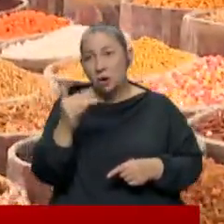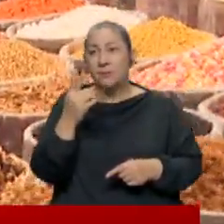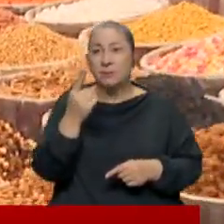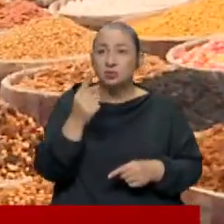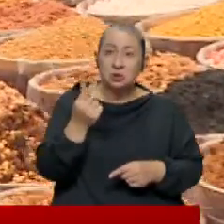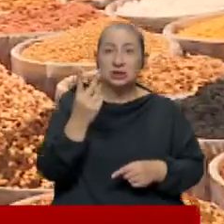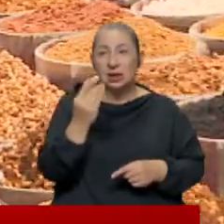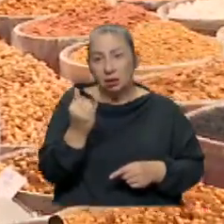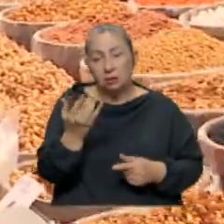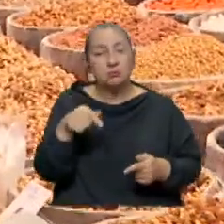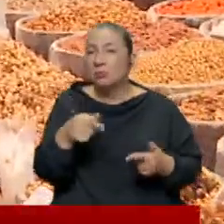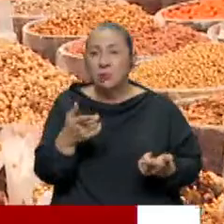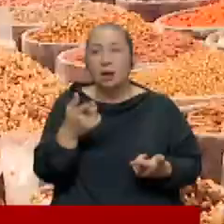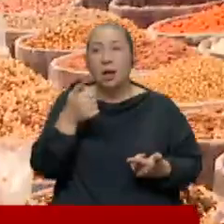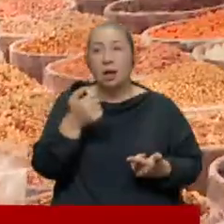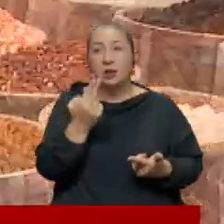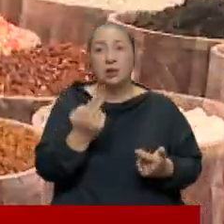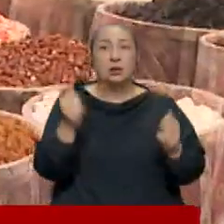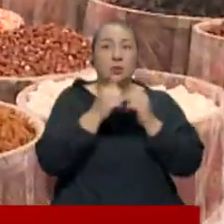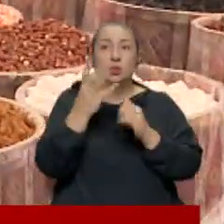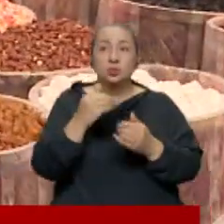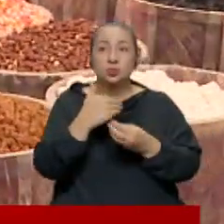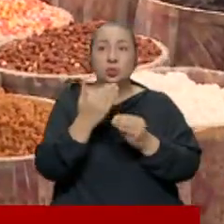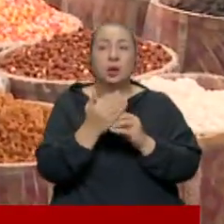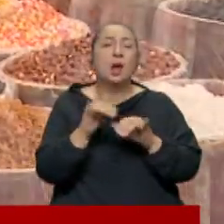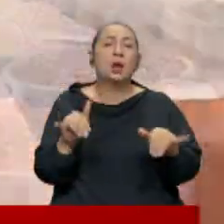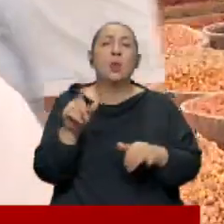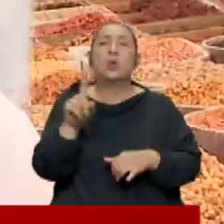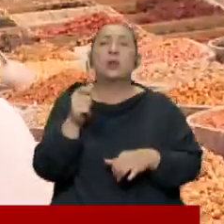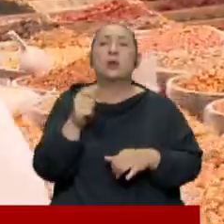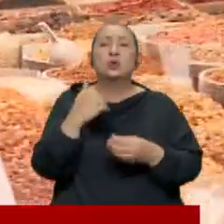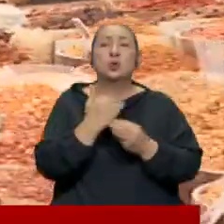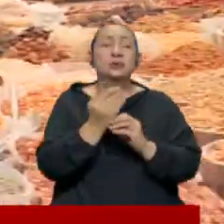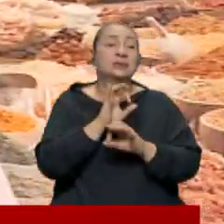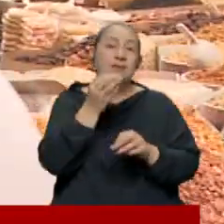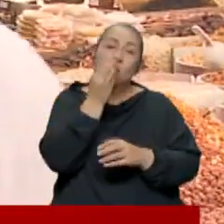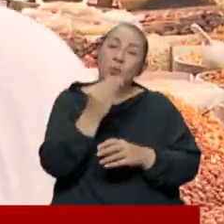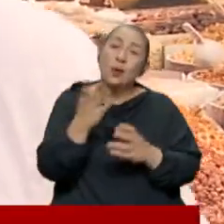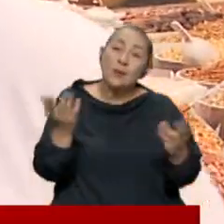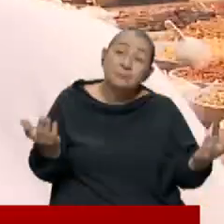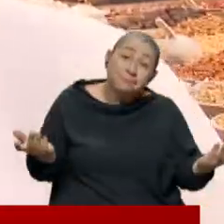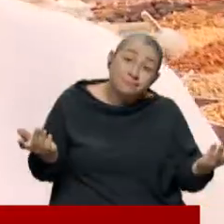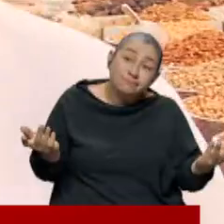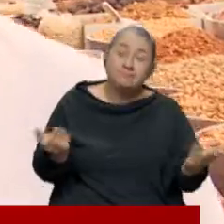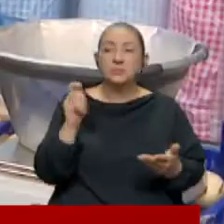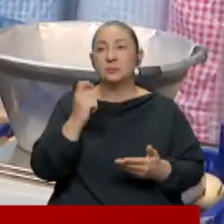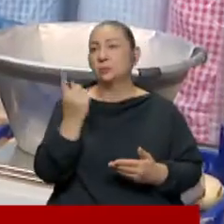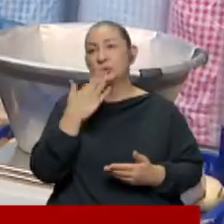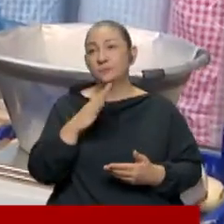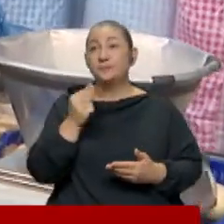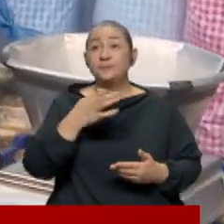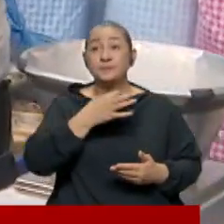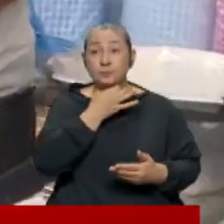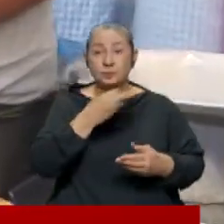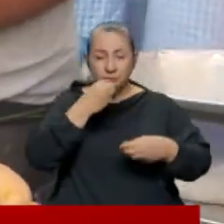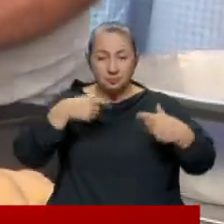1,5-2 liraydım. Şimdi? Şimdi 6-7 katı oldu. Soğan aynı, 10 lira. Soğansız yemek olmuyor biliyorsunuz ama işte yapacak bir şey yok. Dar